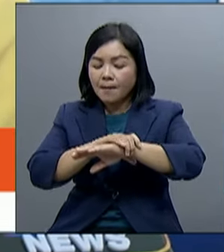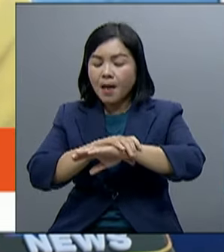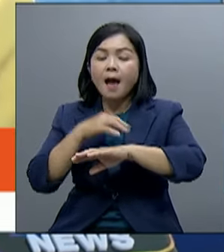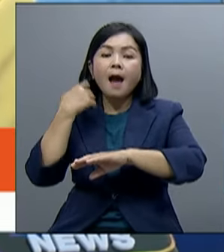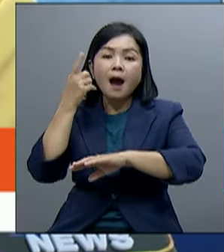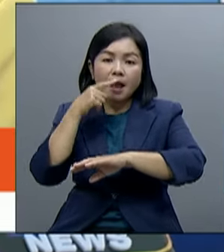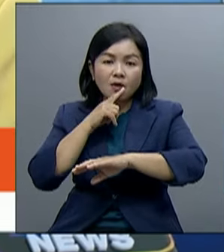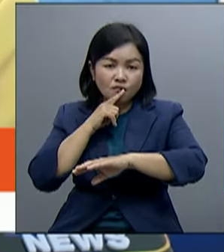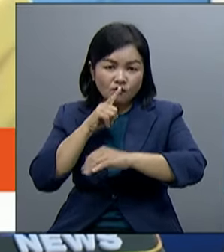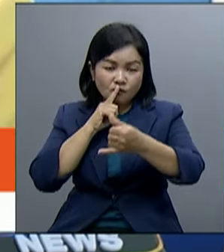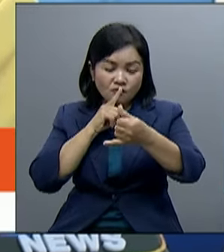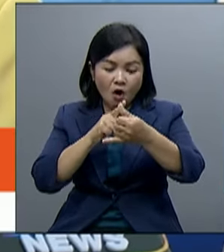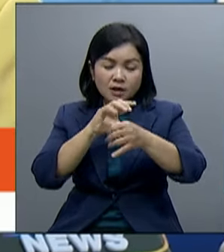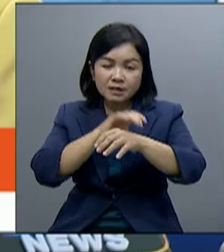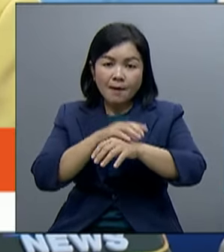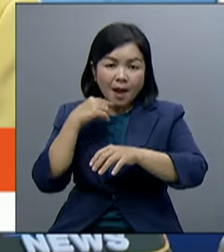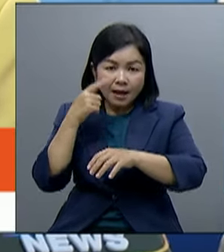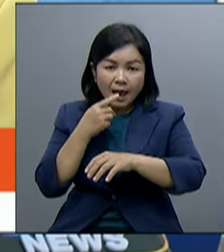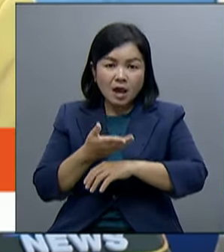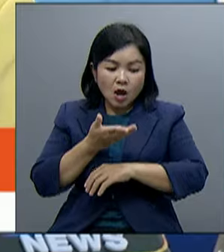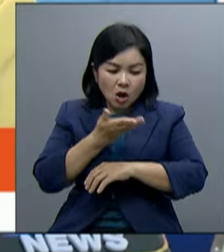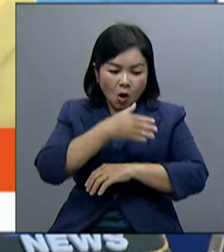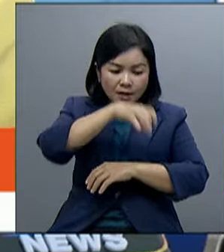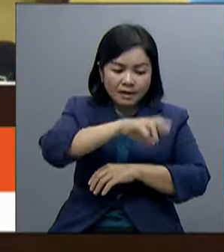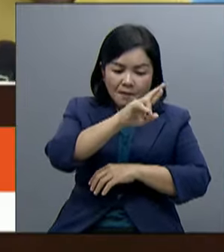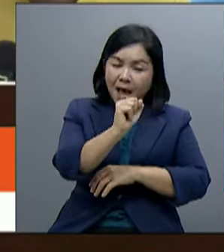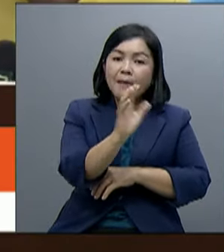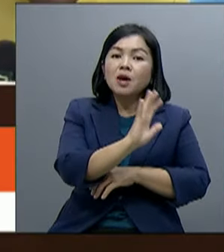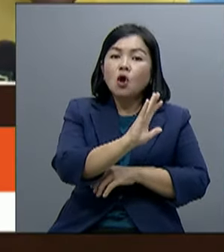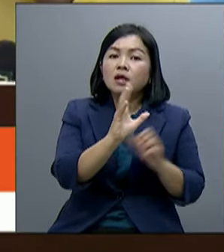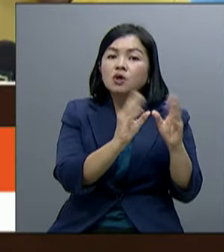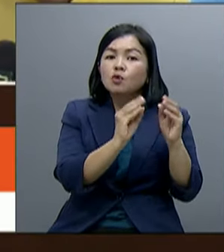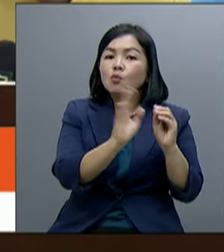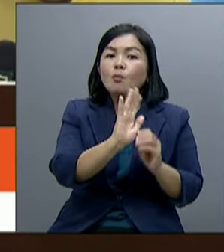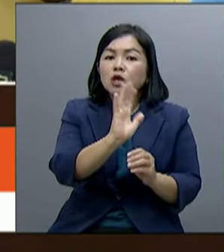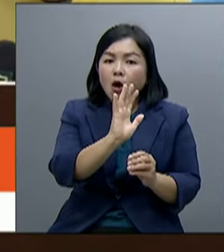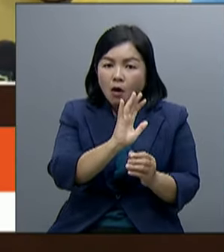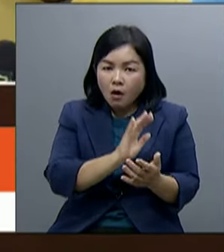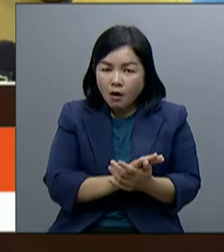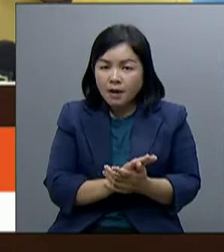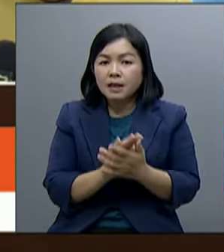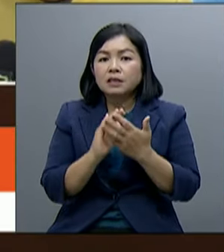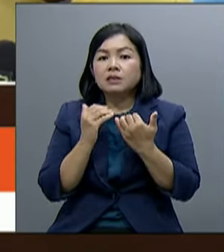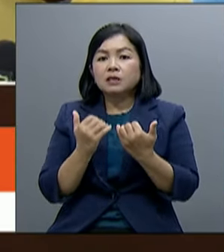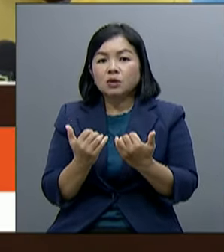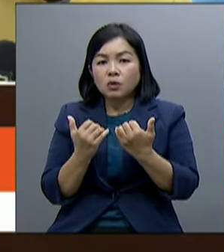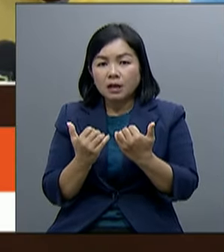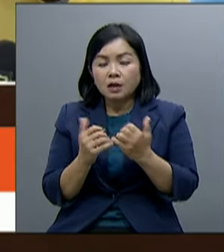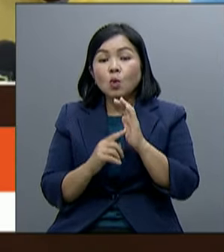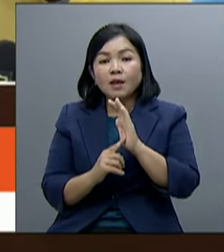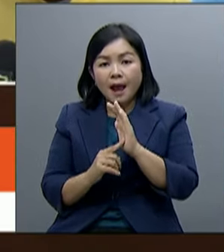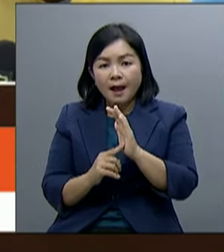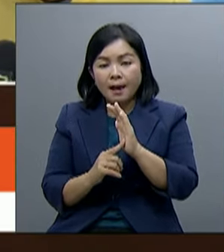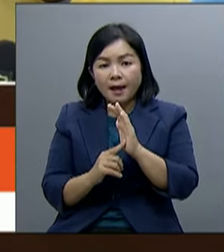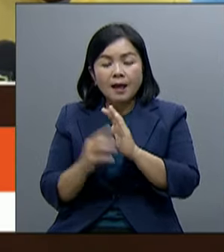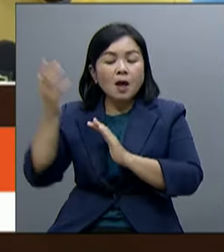ดำเนินคดีใครไม่ต้องขออนุญาตสภาเ่อก็ดังนั้นก็อย่างเช่น